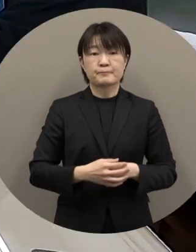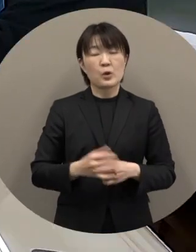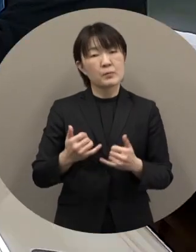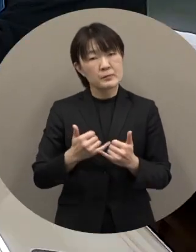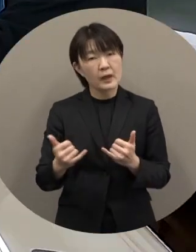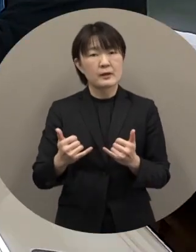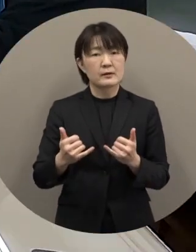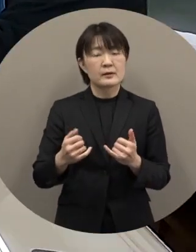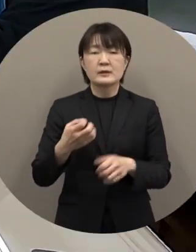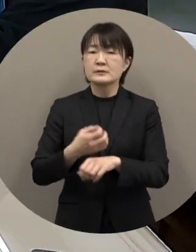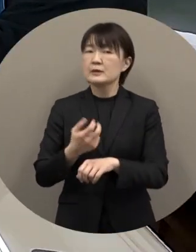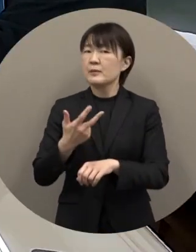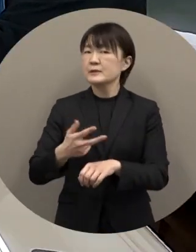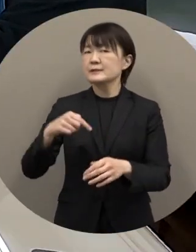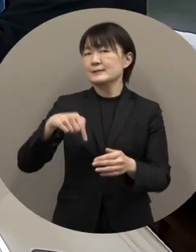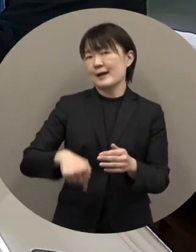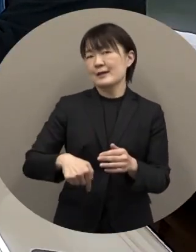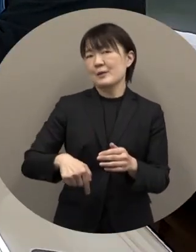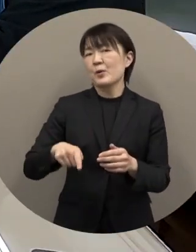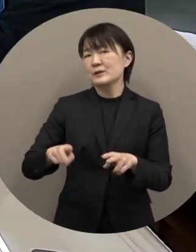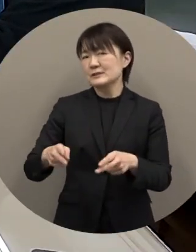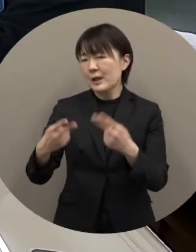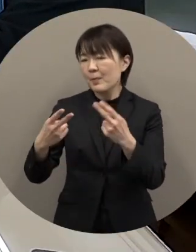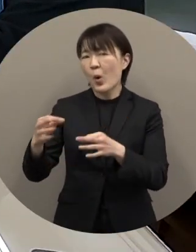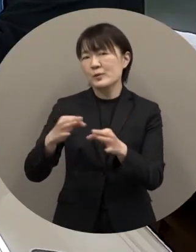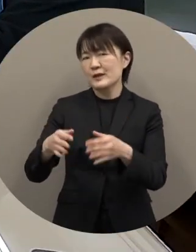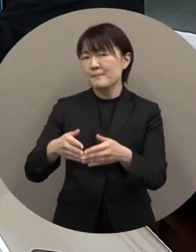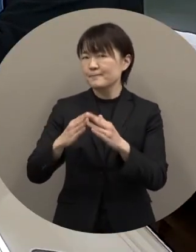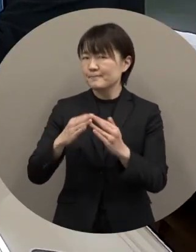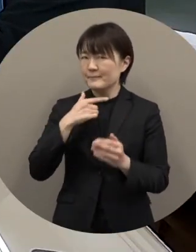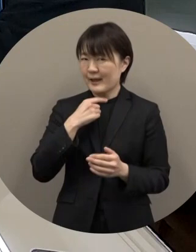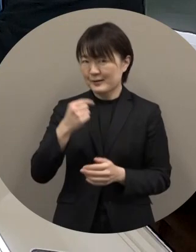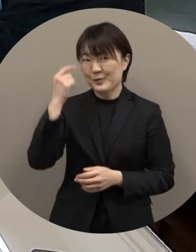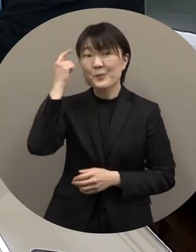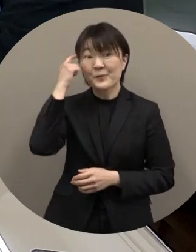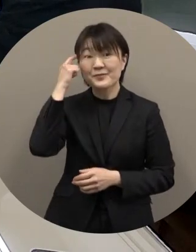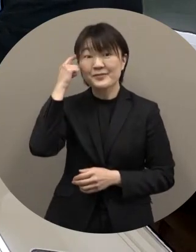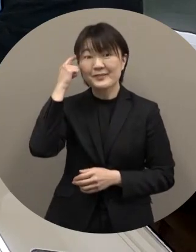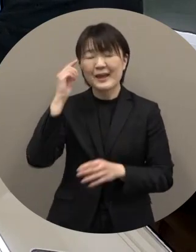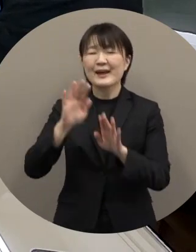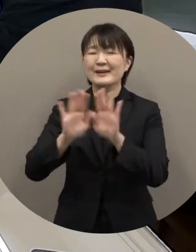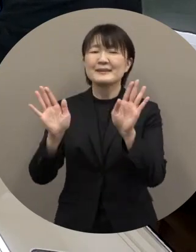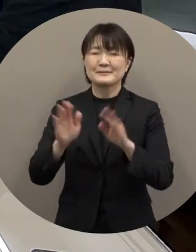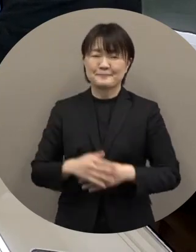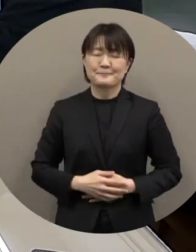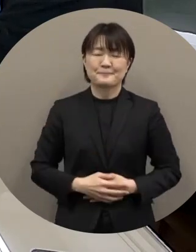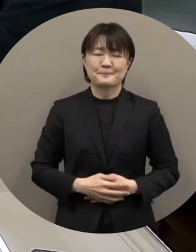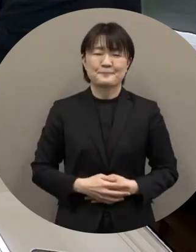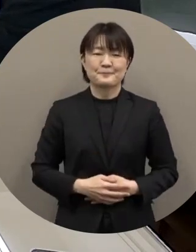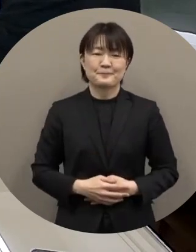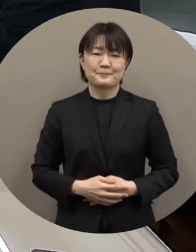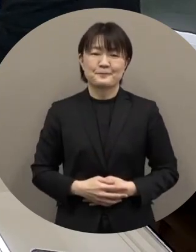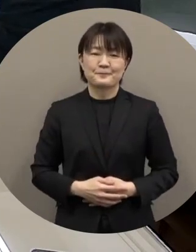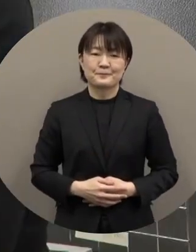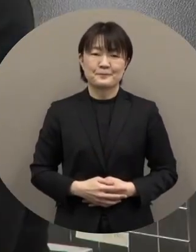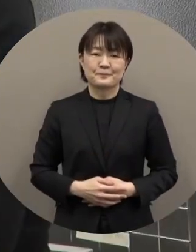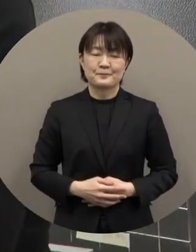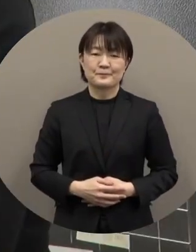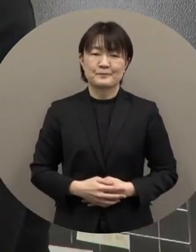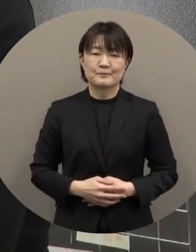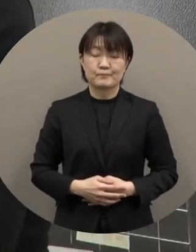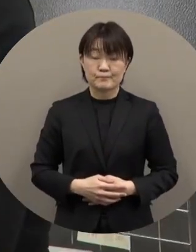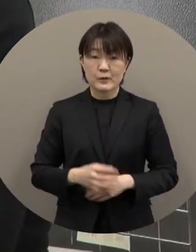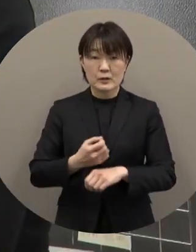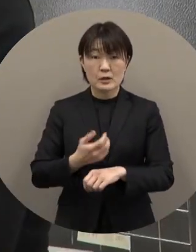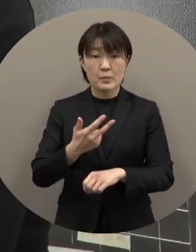で埼玉市の中でもこういうことができないかなと思ってやり始めたんです。 なるほど。